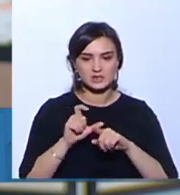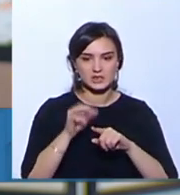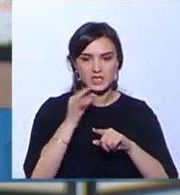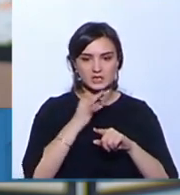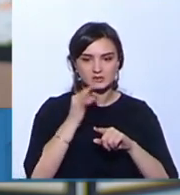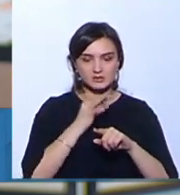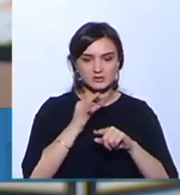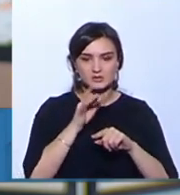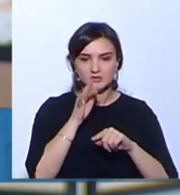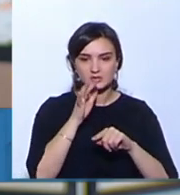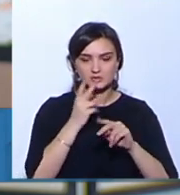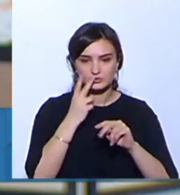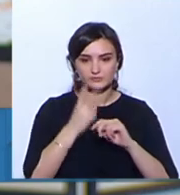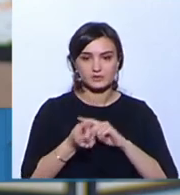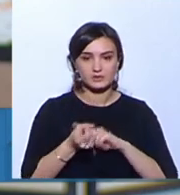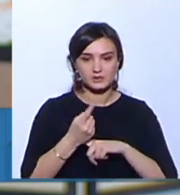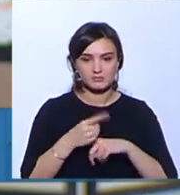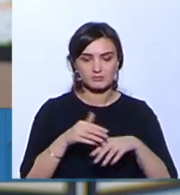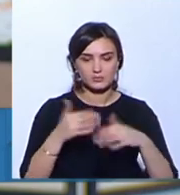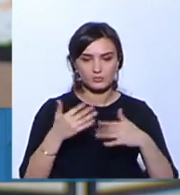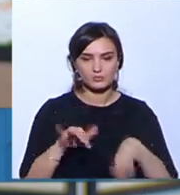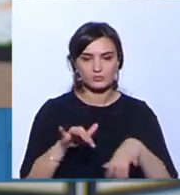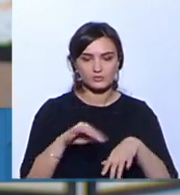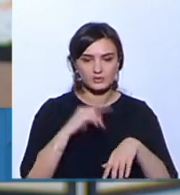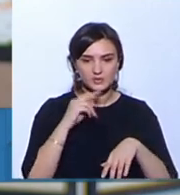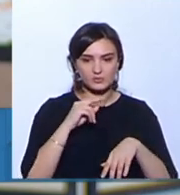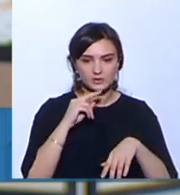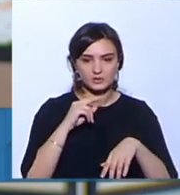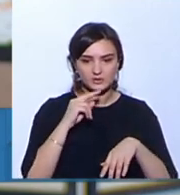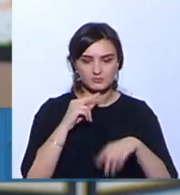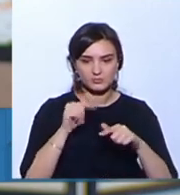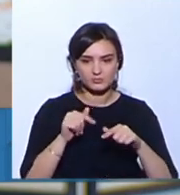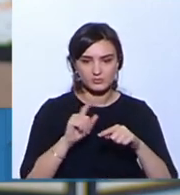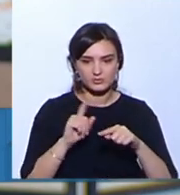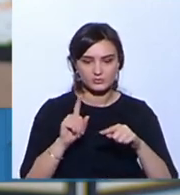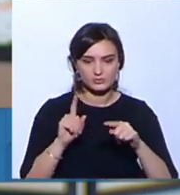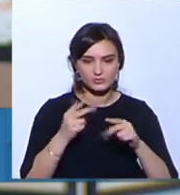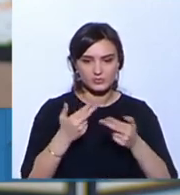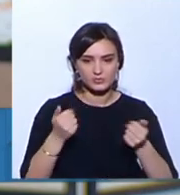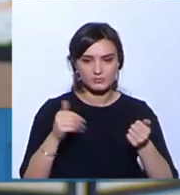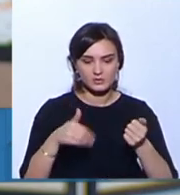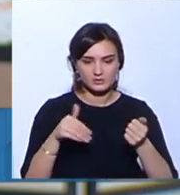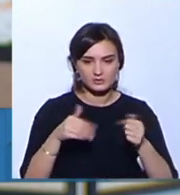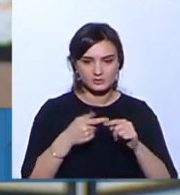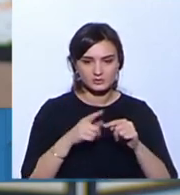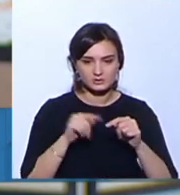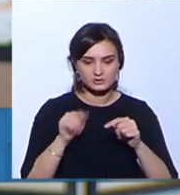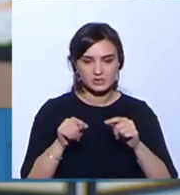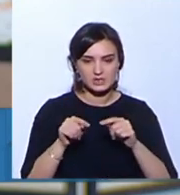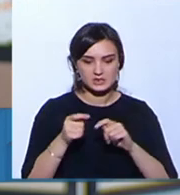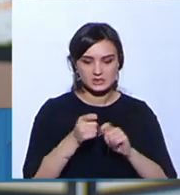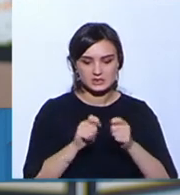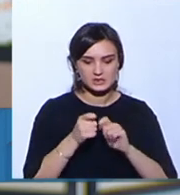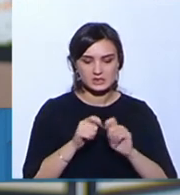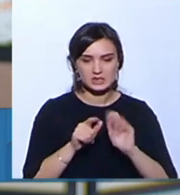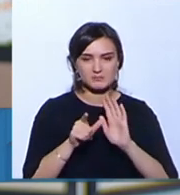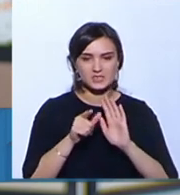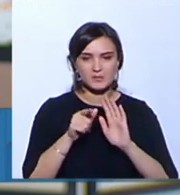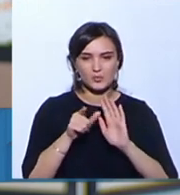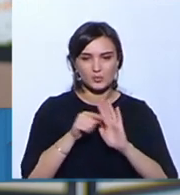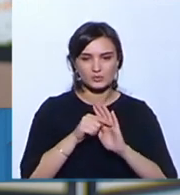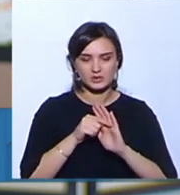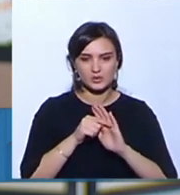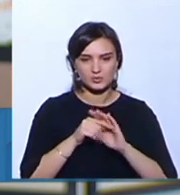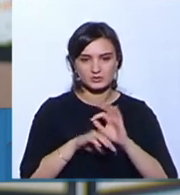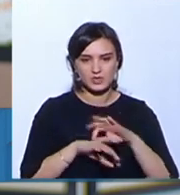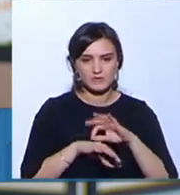ადრე ასაკში ვლინდება, უკვე საყურადღებოა, რომ ხომ არ არის ეს მეტაბოლური თანდაყოლილი